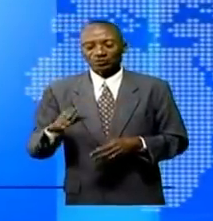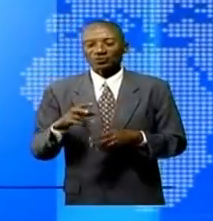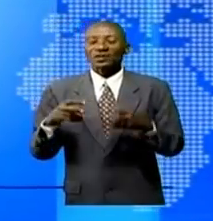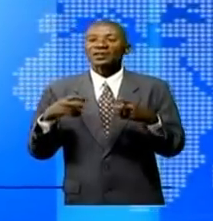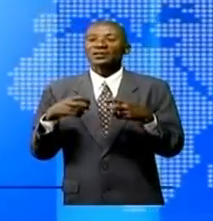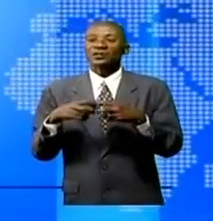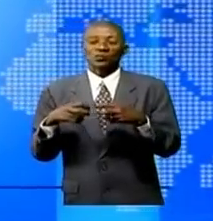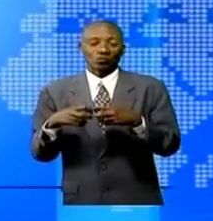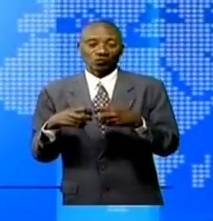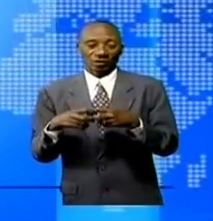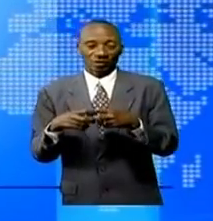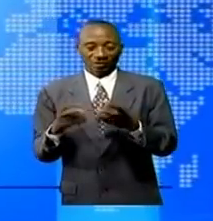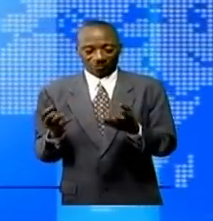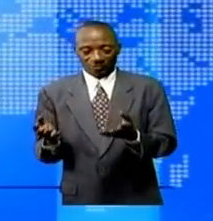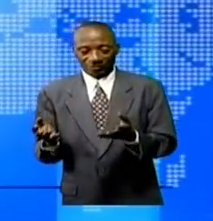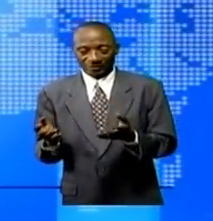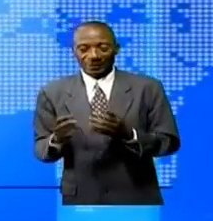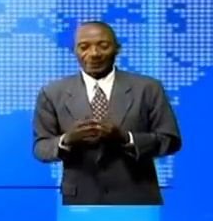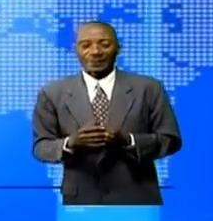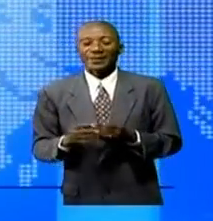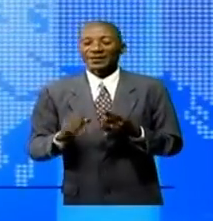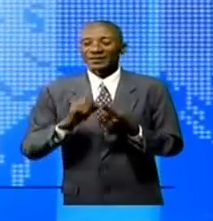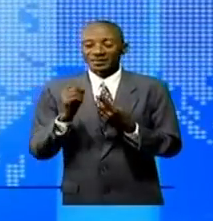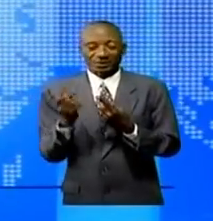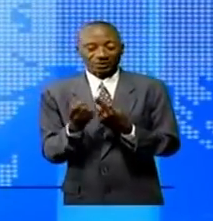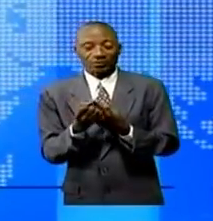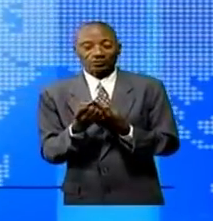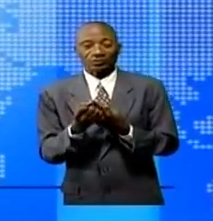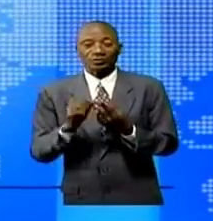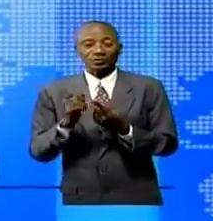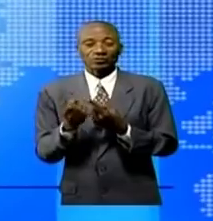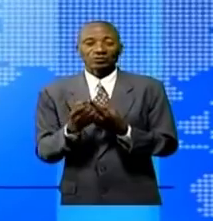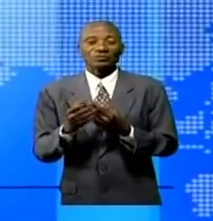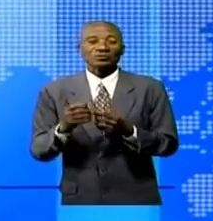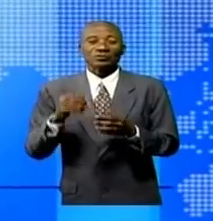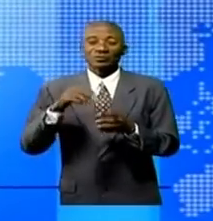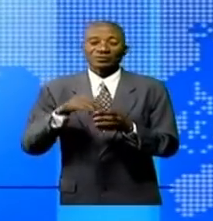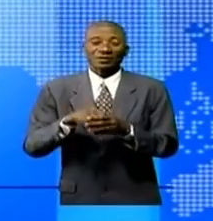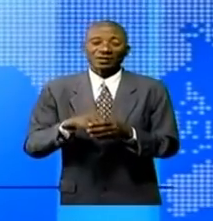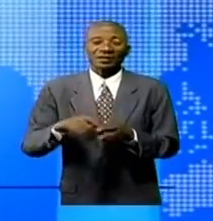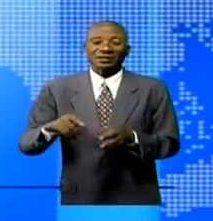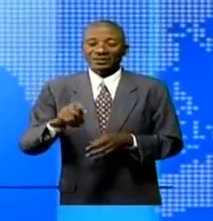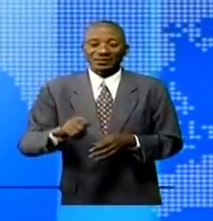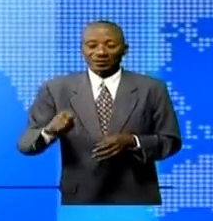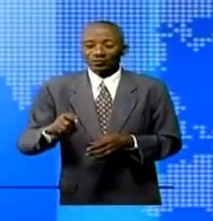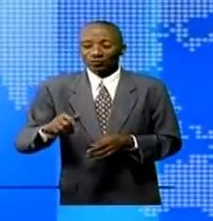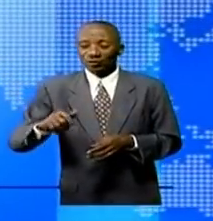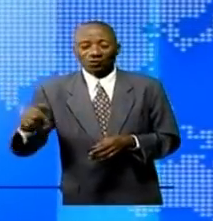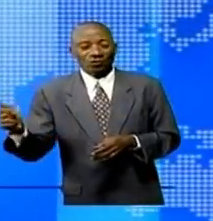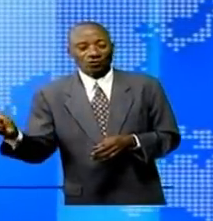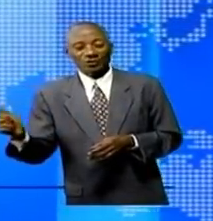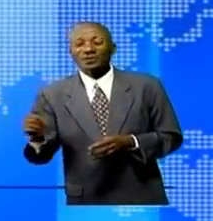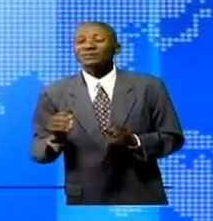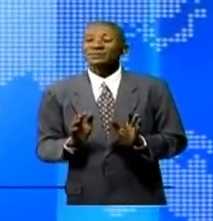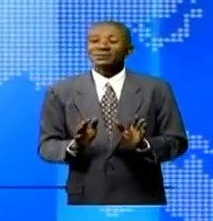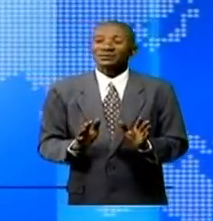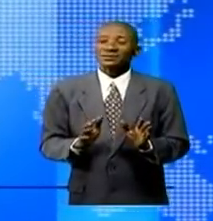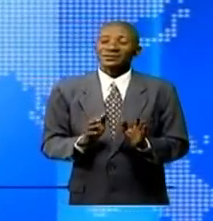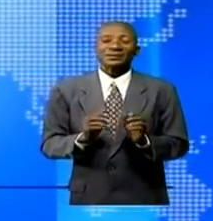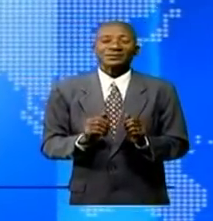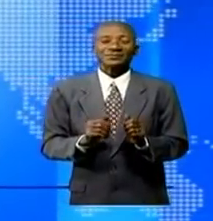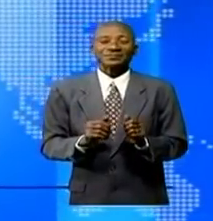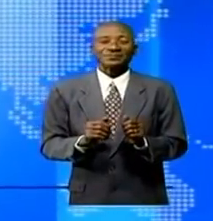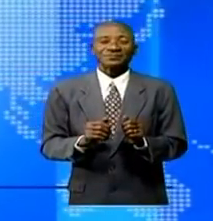courant. Informé de la situation, le président de l'Assemblée provinciale a visité les installations de la RTNC Kwilu pour s'enquérir